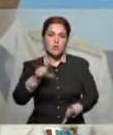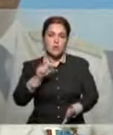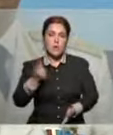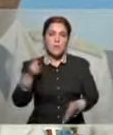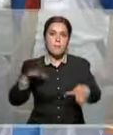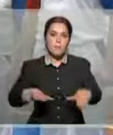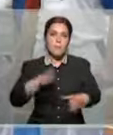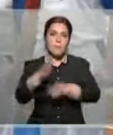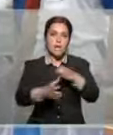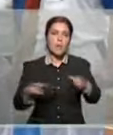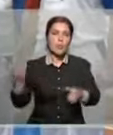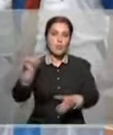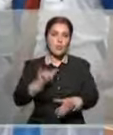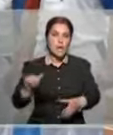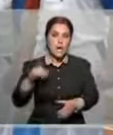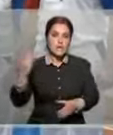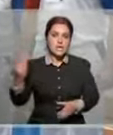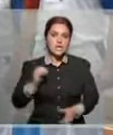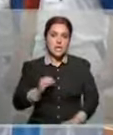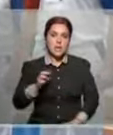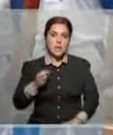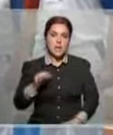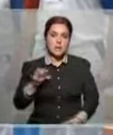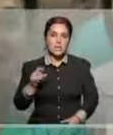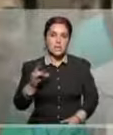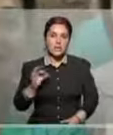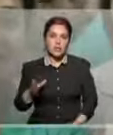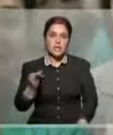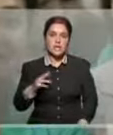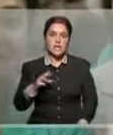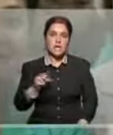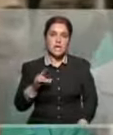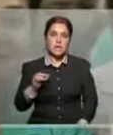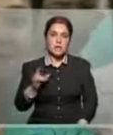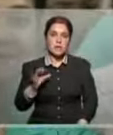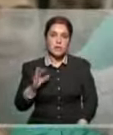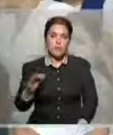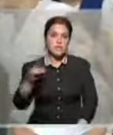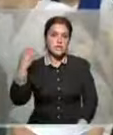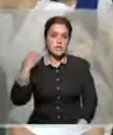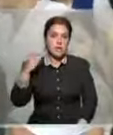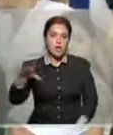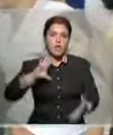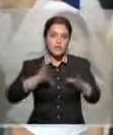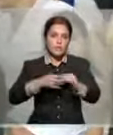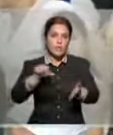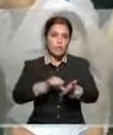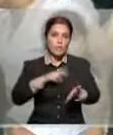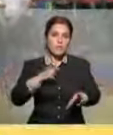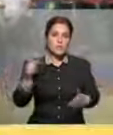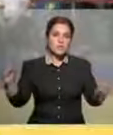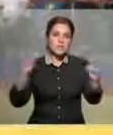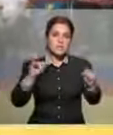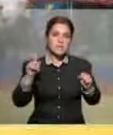Это уральский самбист Ербулат Байбатыров и Акмалидин Каримов из Таджикистана. Всего же в турнире приняли участие около 300 спортсменов из 28